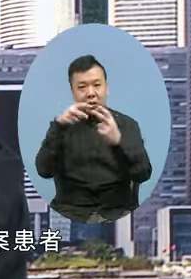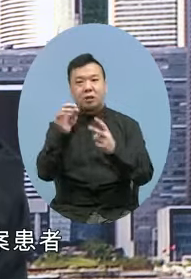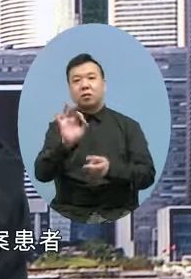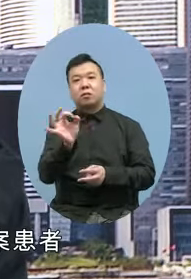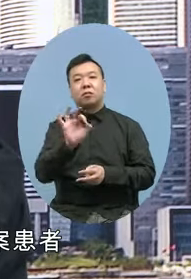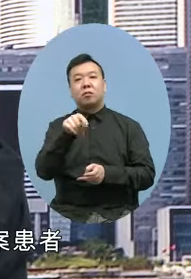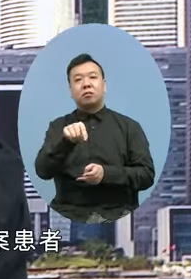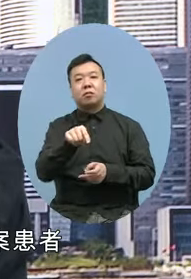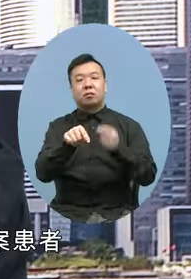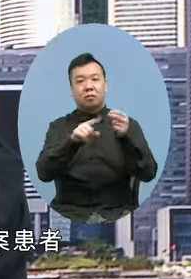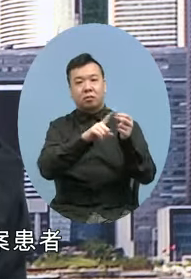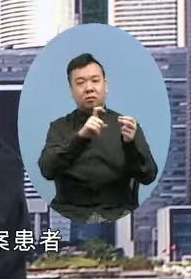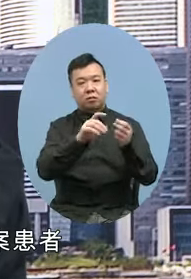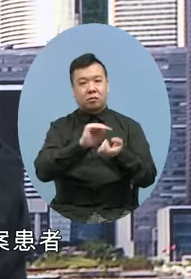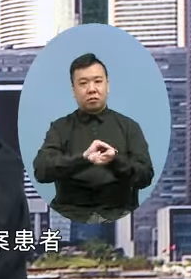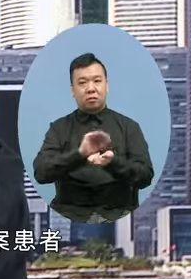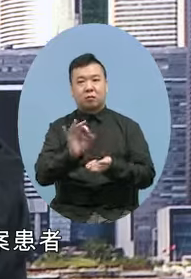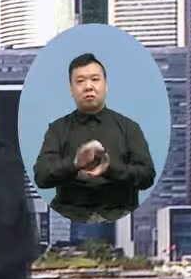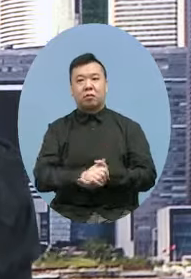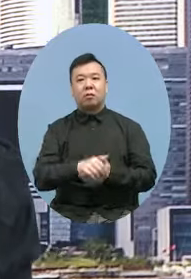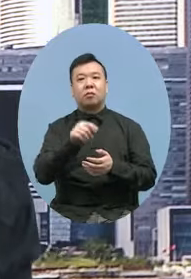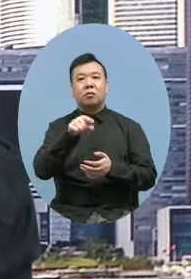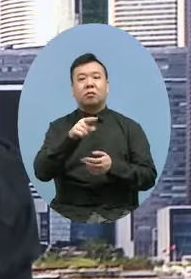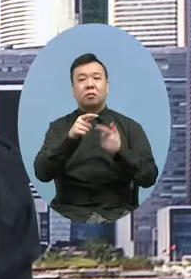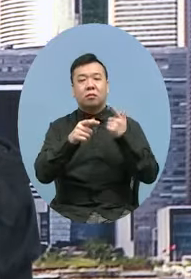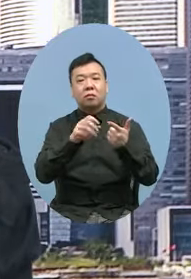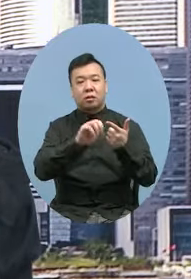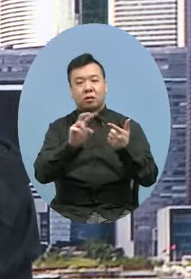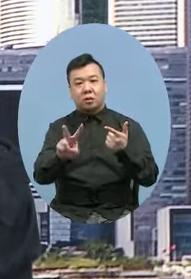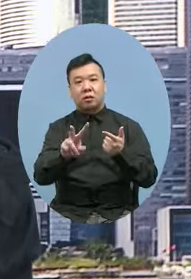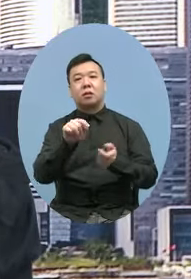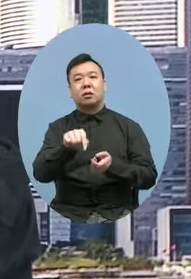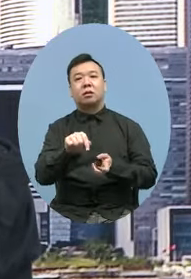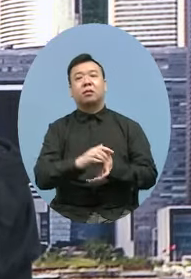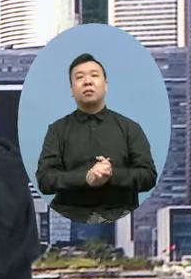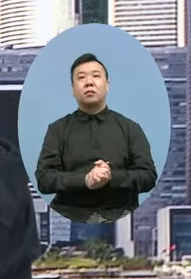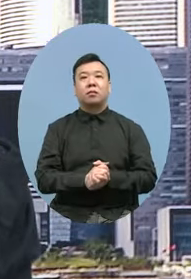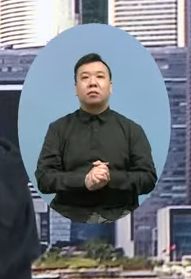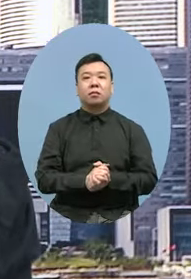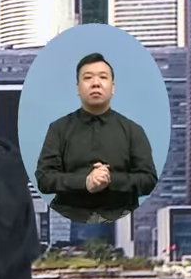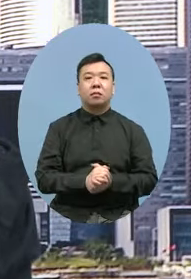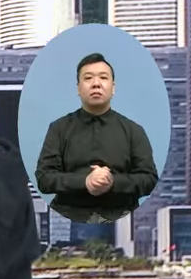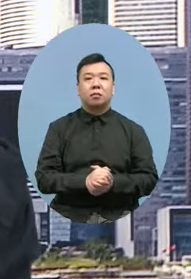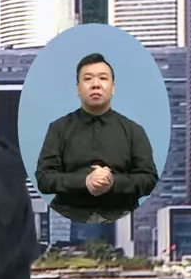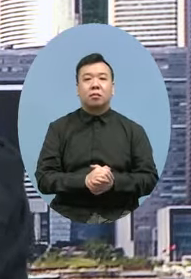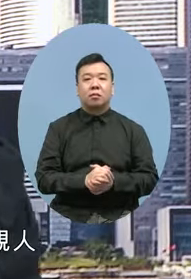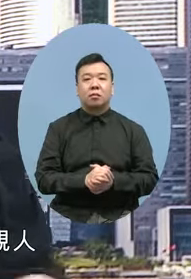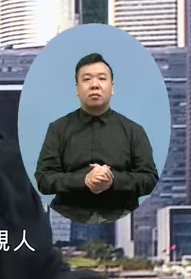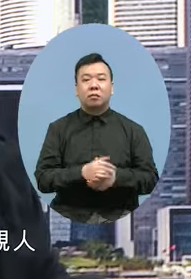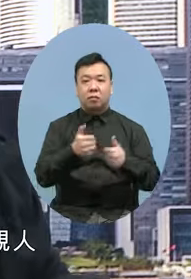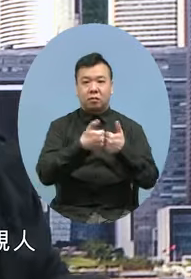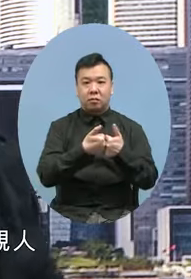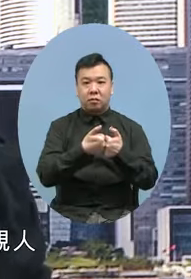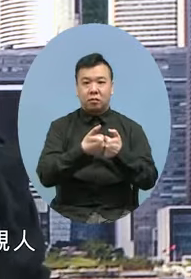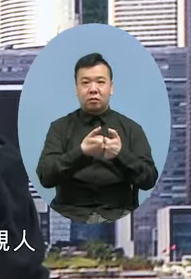個第719宗個案啦。第802宗個案咧，就係、是